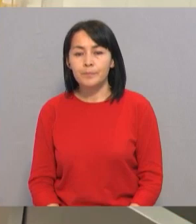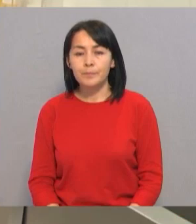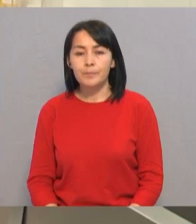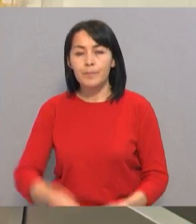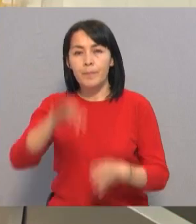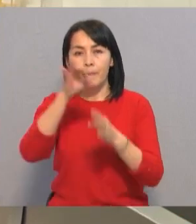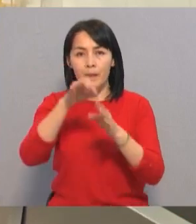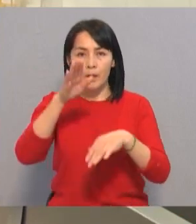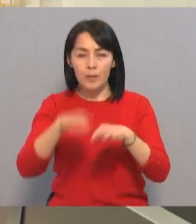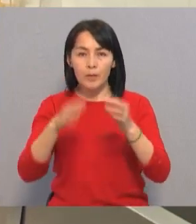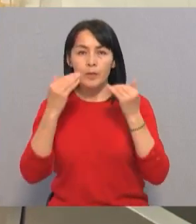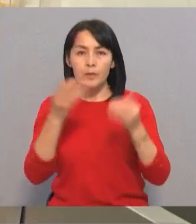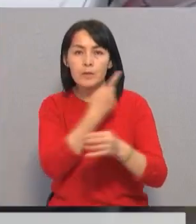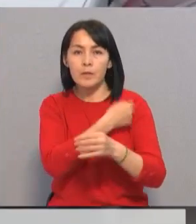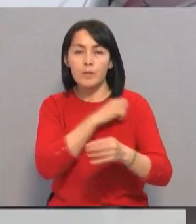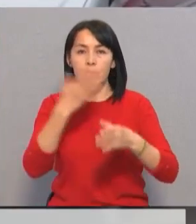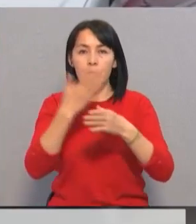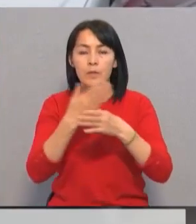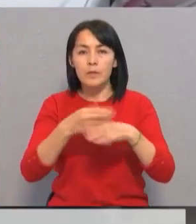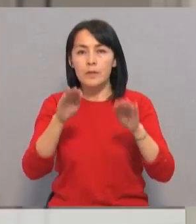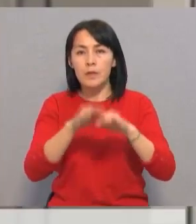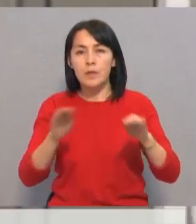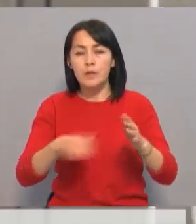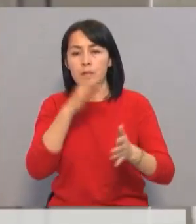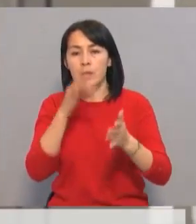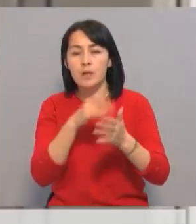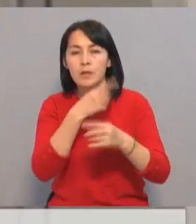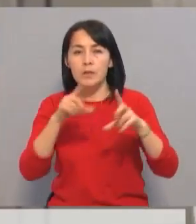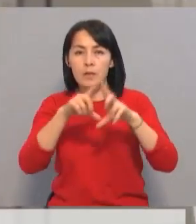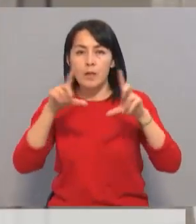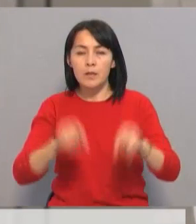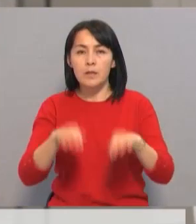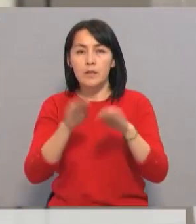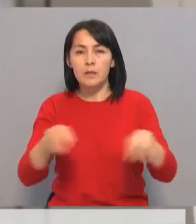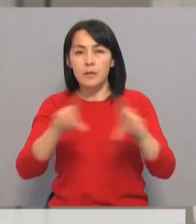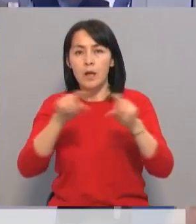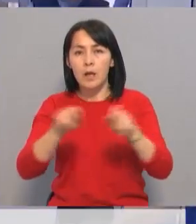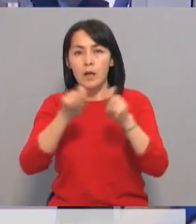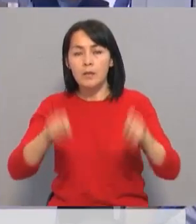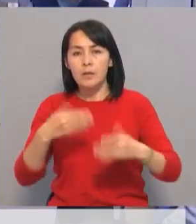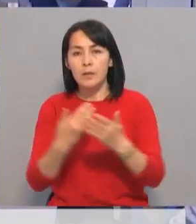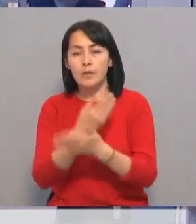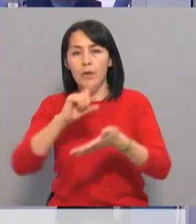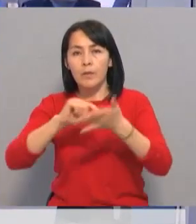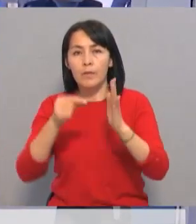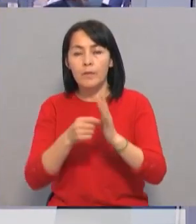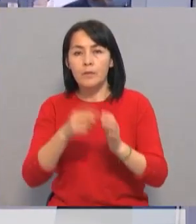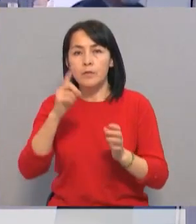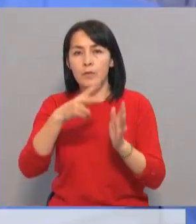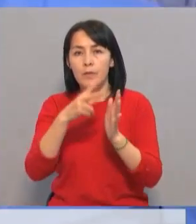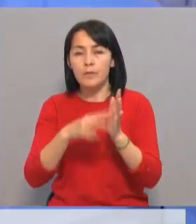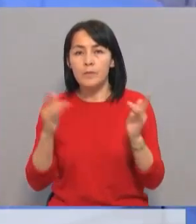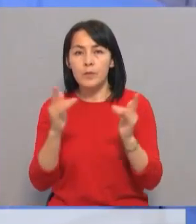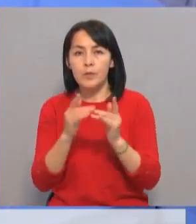В целях улучшения доступности медицинской помощи детям в городской клинической детской больнице открыт новый корпус на